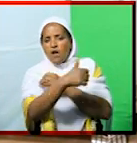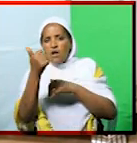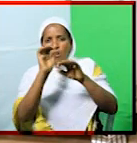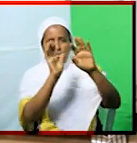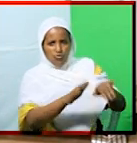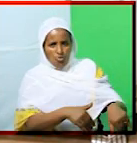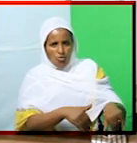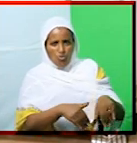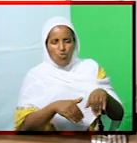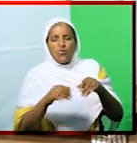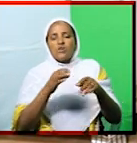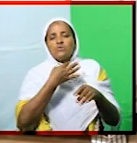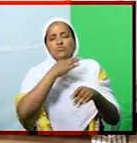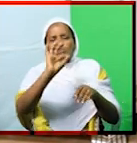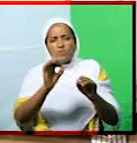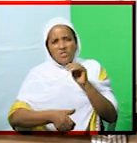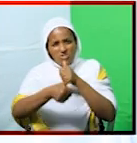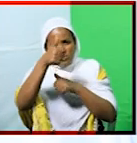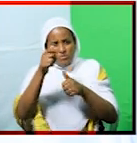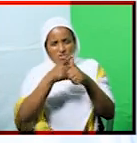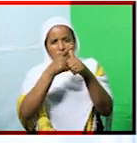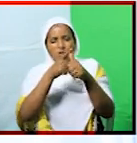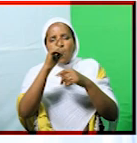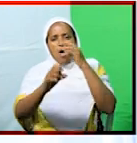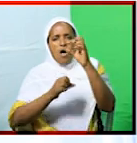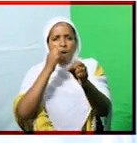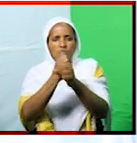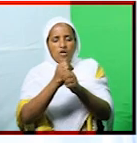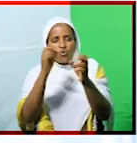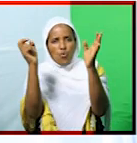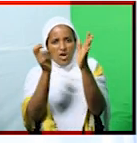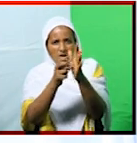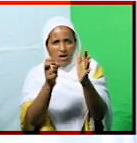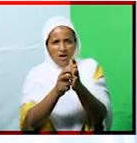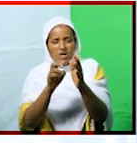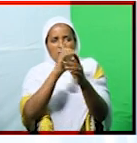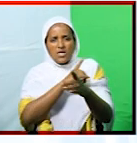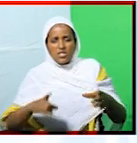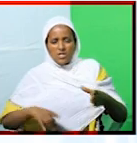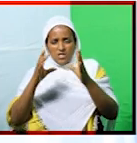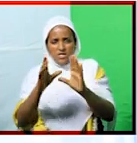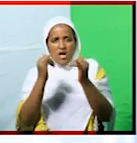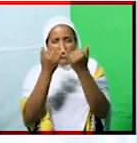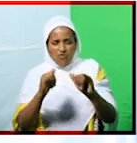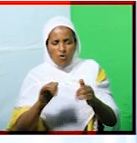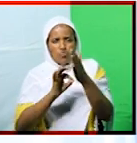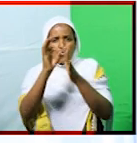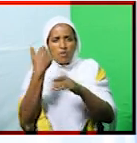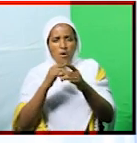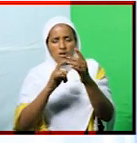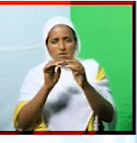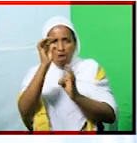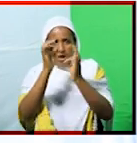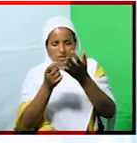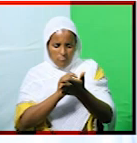ቀርቶ የእስልምና የመጀመሪያዎቹ ዓመታት እንደ ወንጌል እንደ ክርስቲያን ክፍልፋይ ይቆጠሩ እንደነበር አንዳንድ የታሪክ